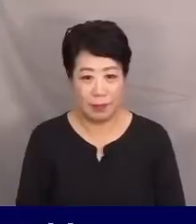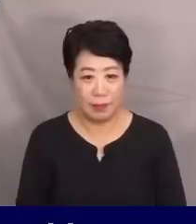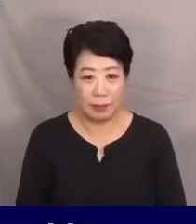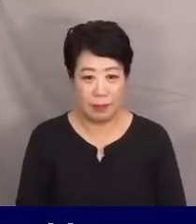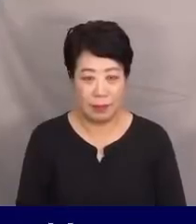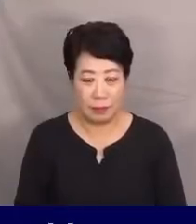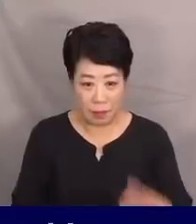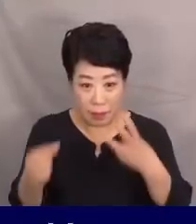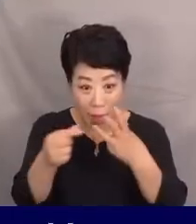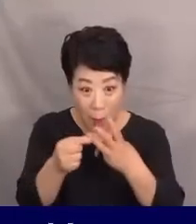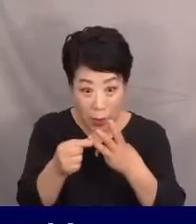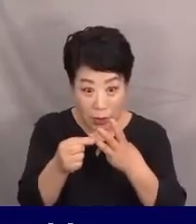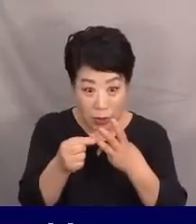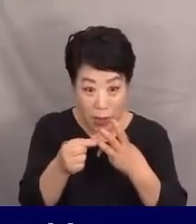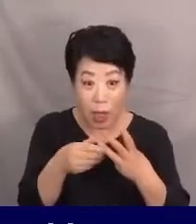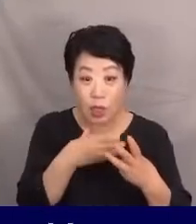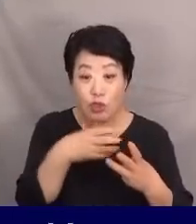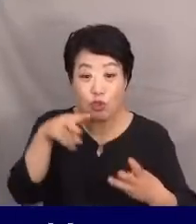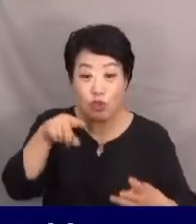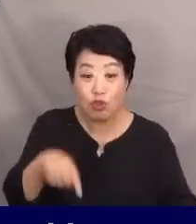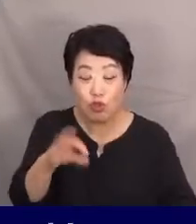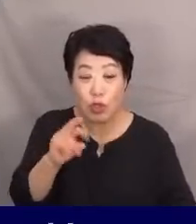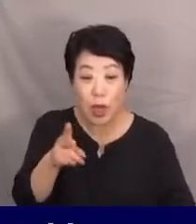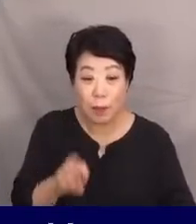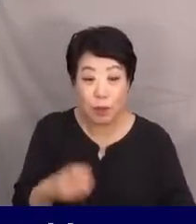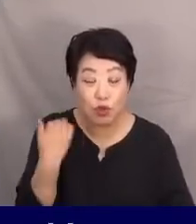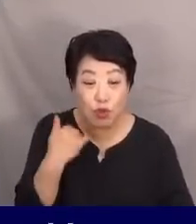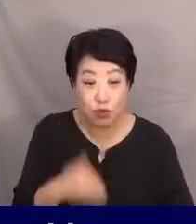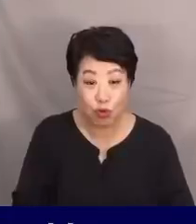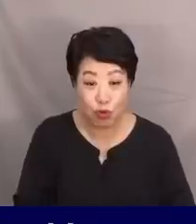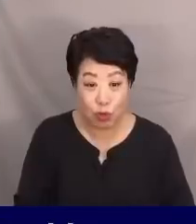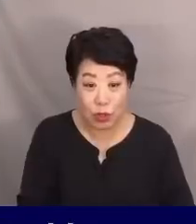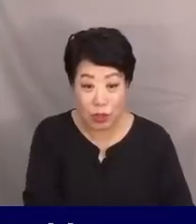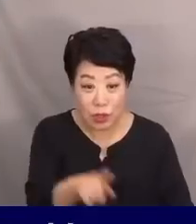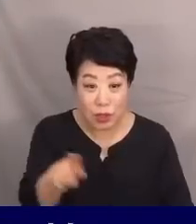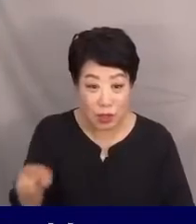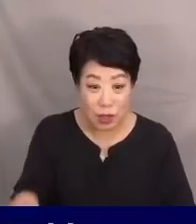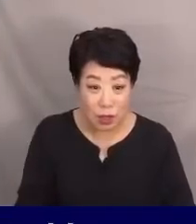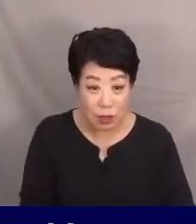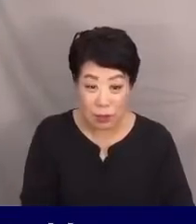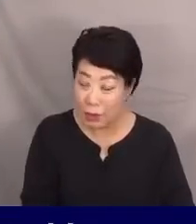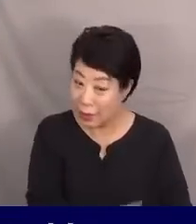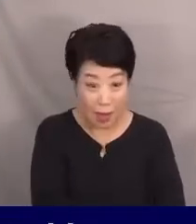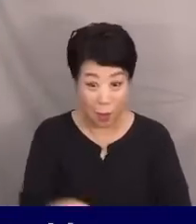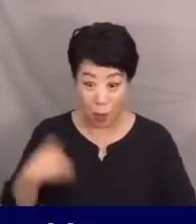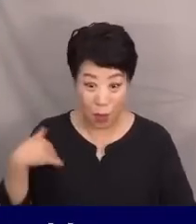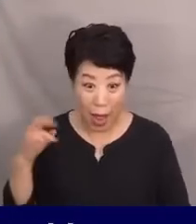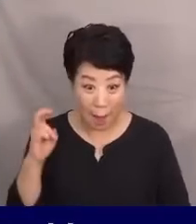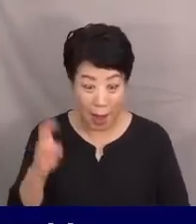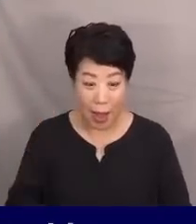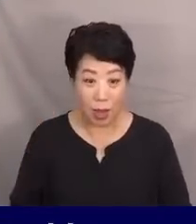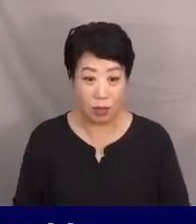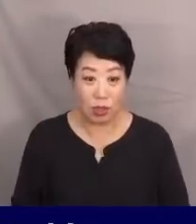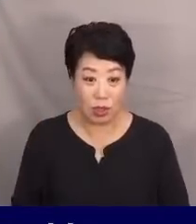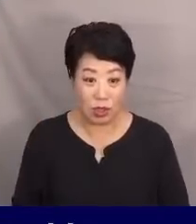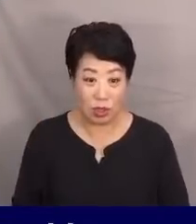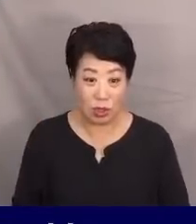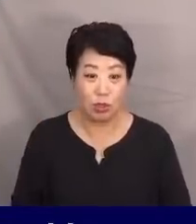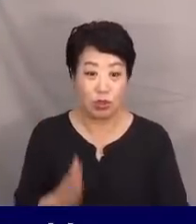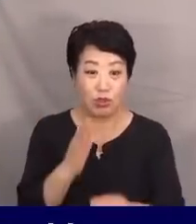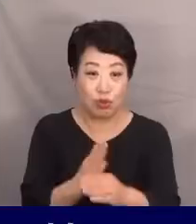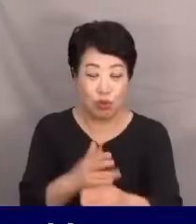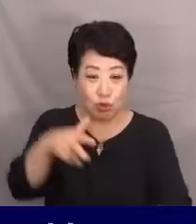세 번째 수염은 아마 불교계를 모르시는 분들은 짐작도 못하실 겁니다. 중간